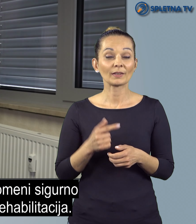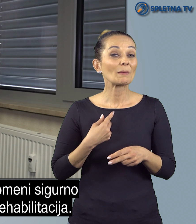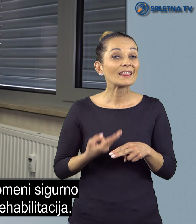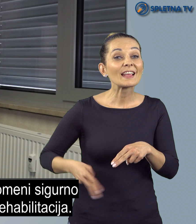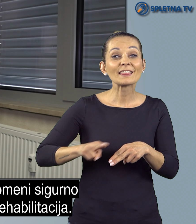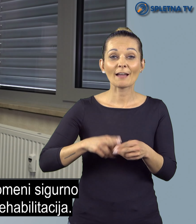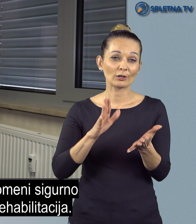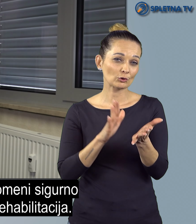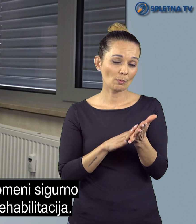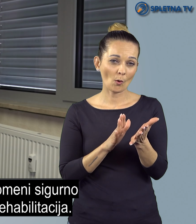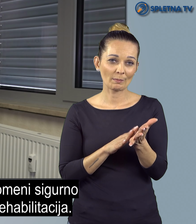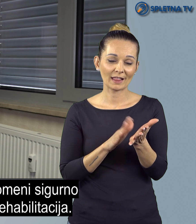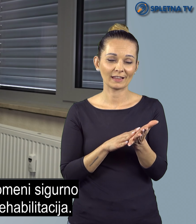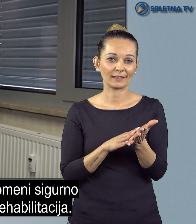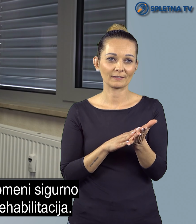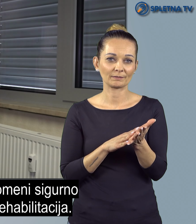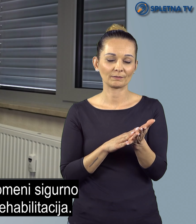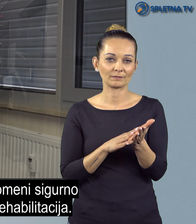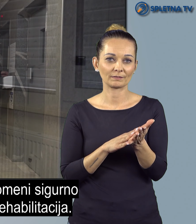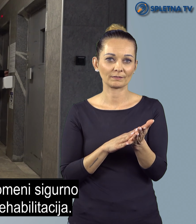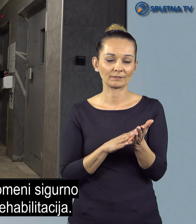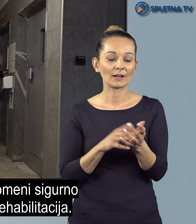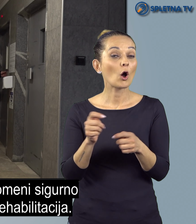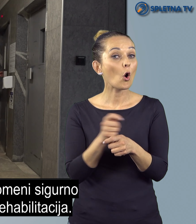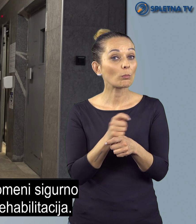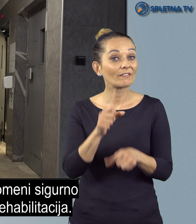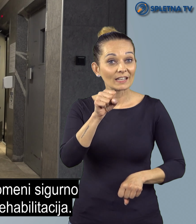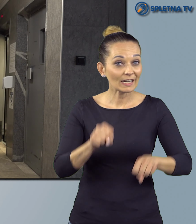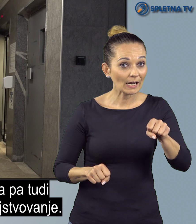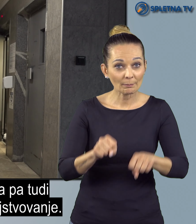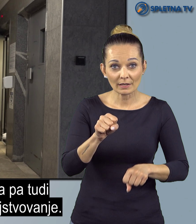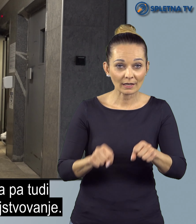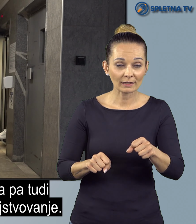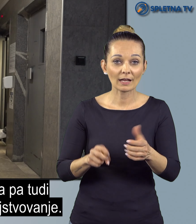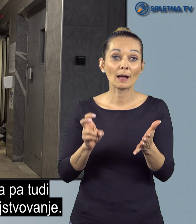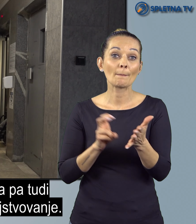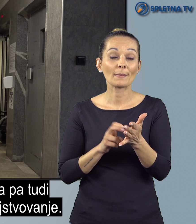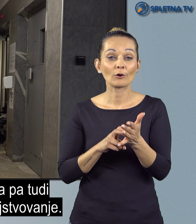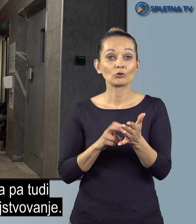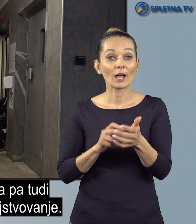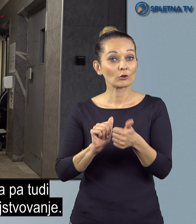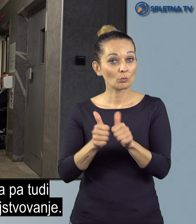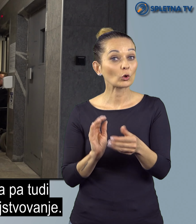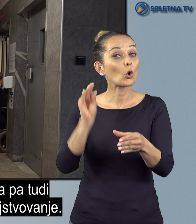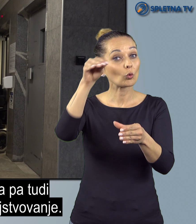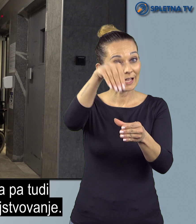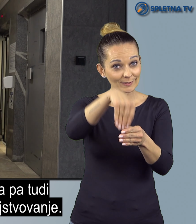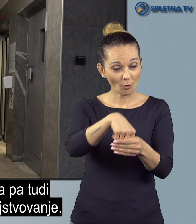Meni pomeni največ sigurno obnovitvena rehabilitacija, tudi poleg tega pa tudi športno